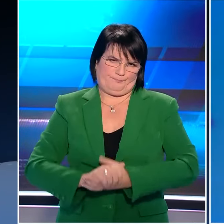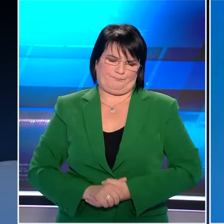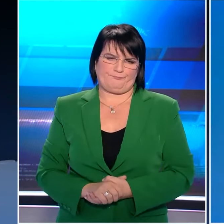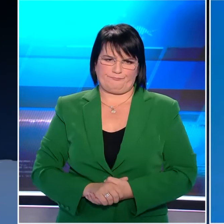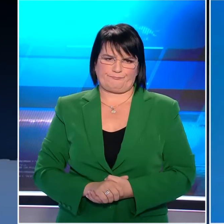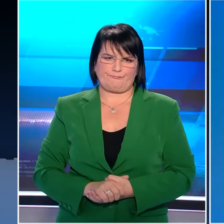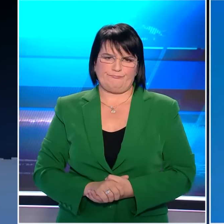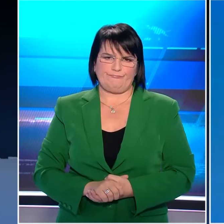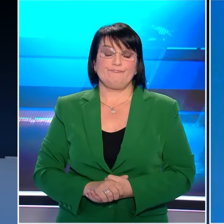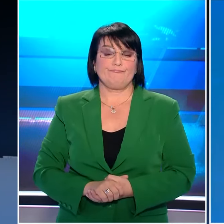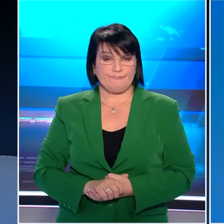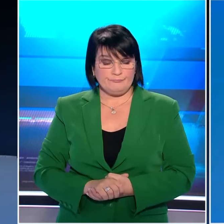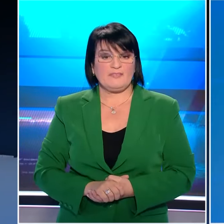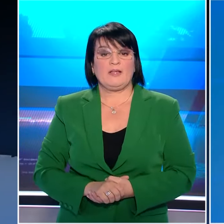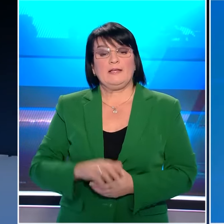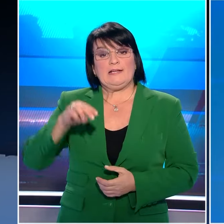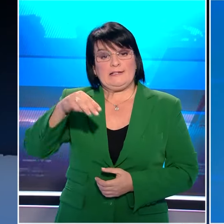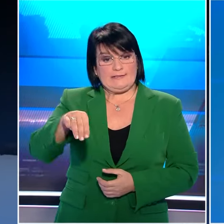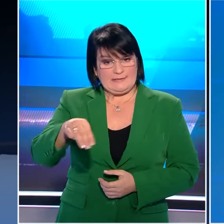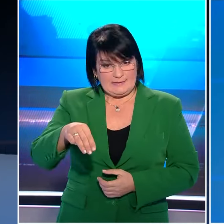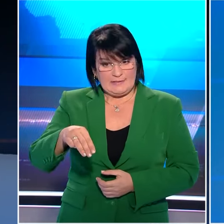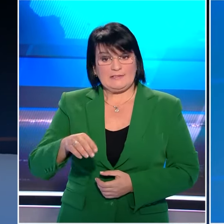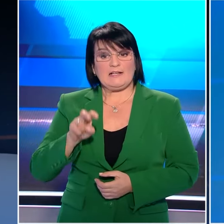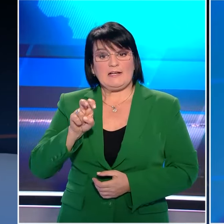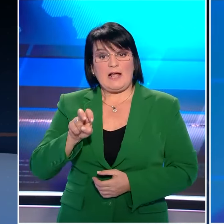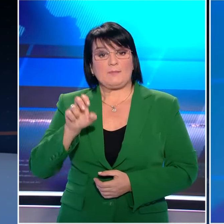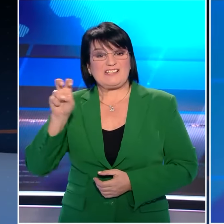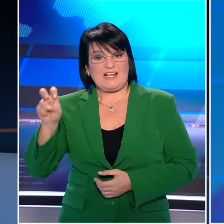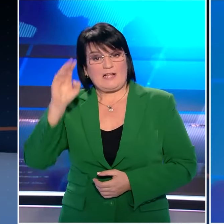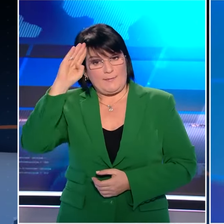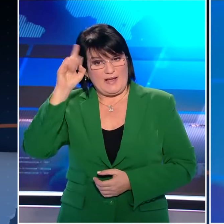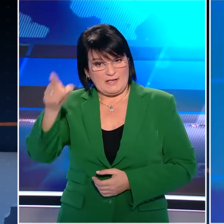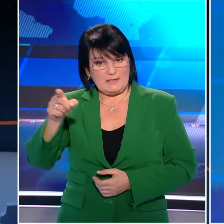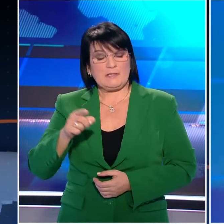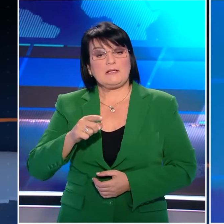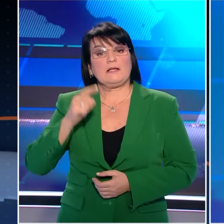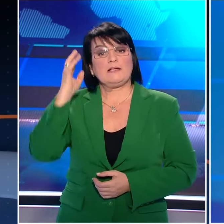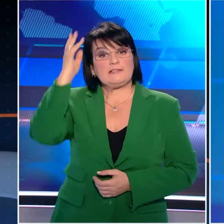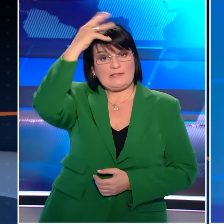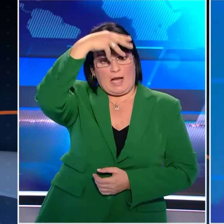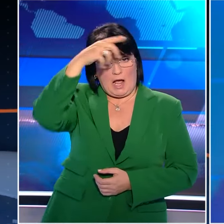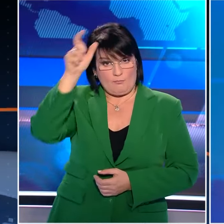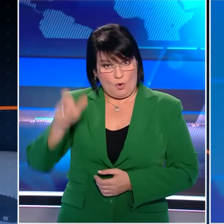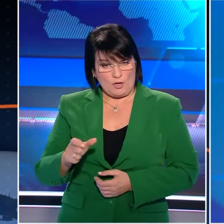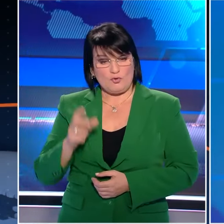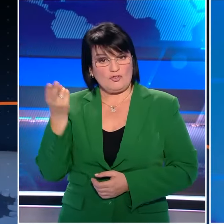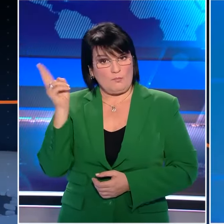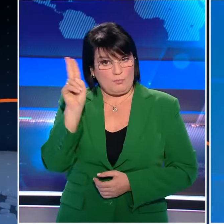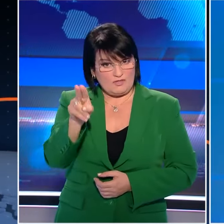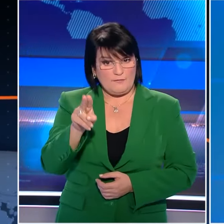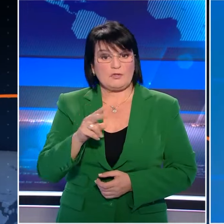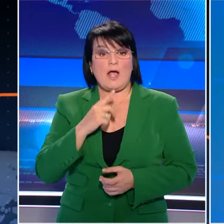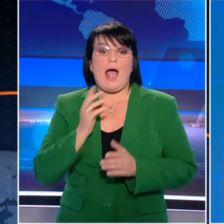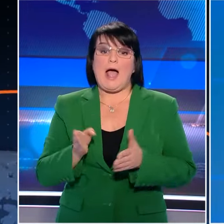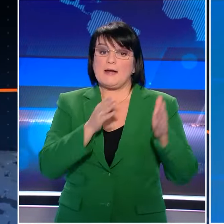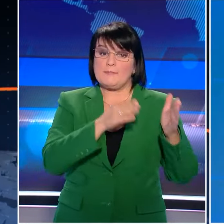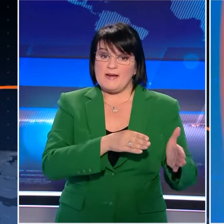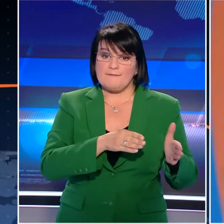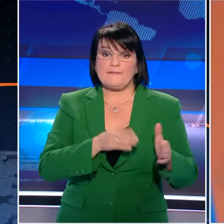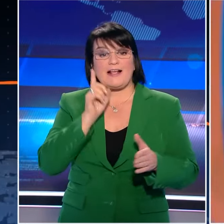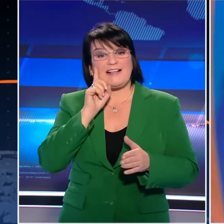Στην εκλογική αναμέτρηση της ερχόμενης Τρίτης στο New Hampshire στρέφει την προσοχή του ο Ντόναλντ Τραμπ με τη Νίκη Χέιλι να αρνείται να λάβει μέρος στα